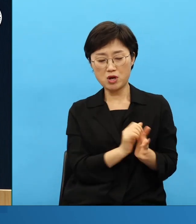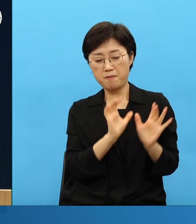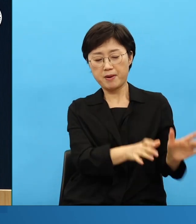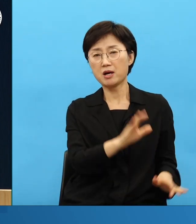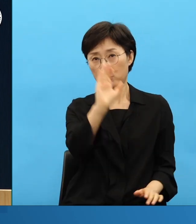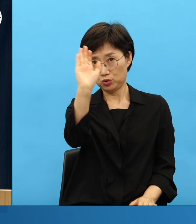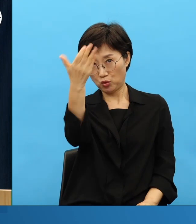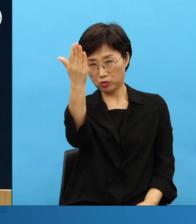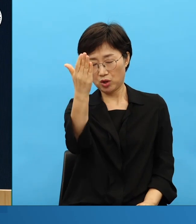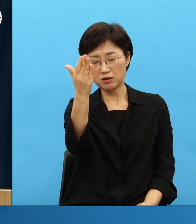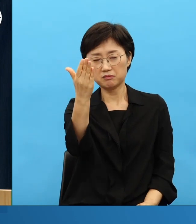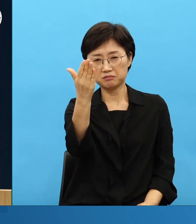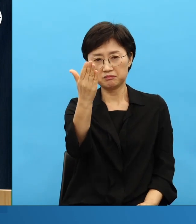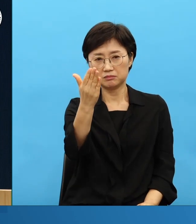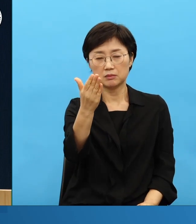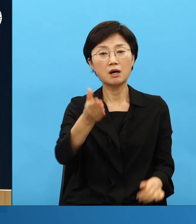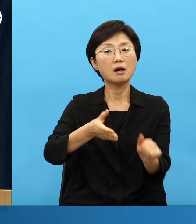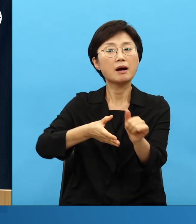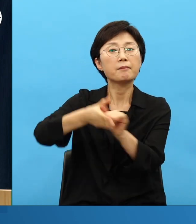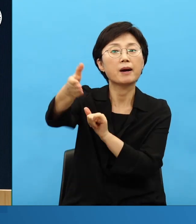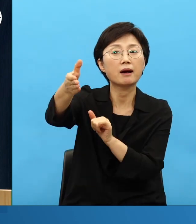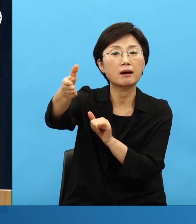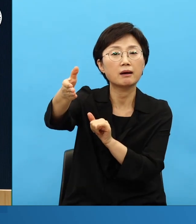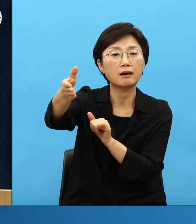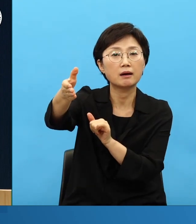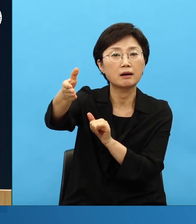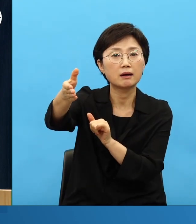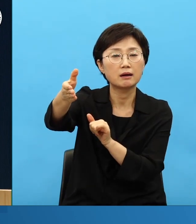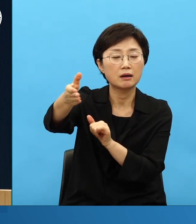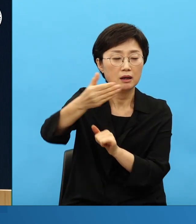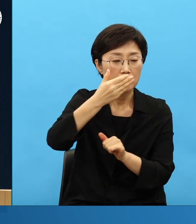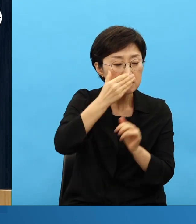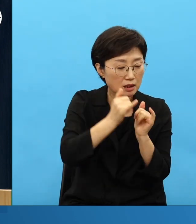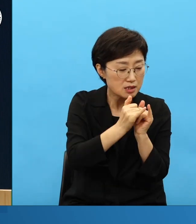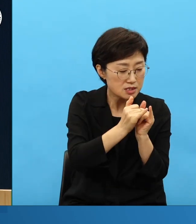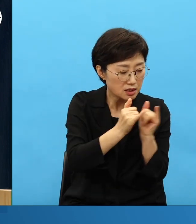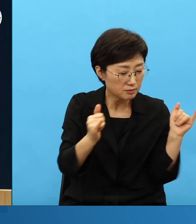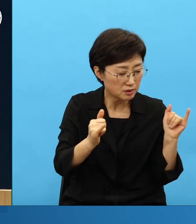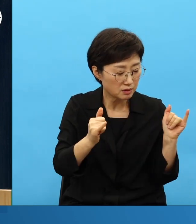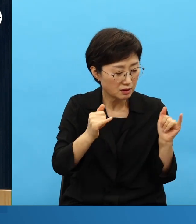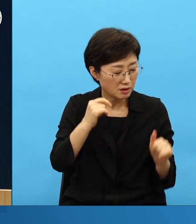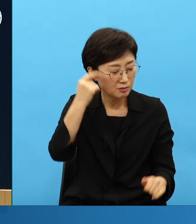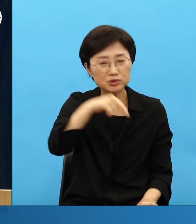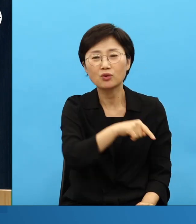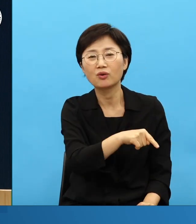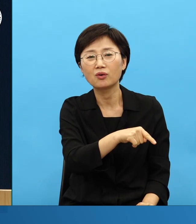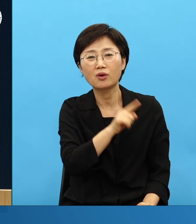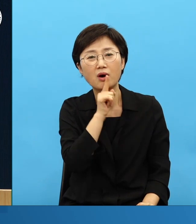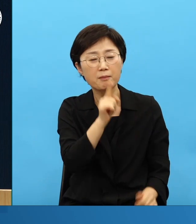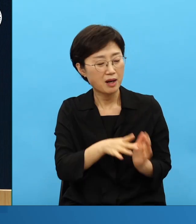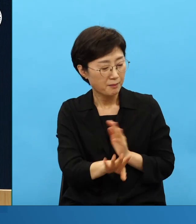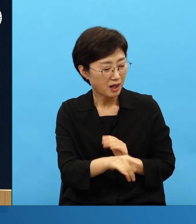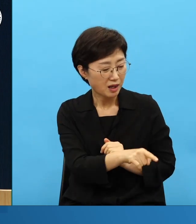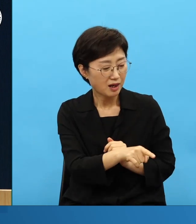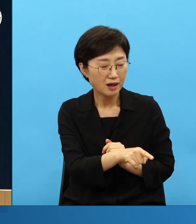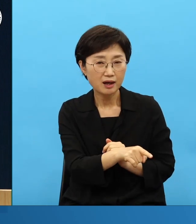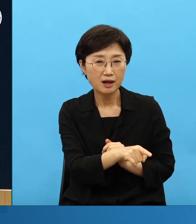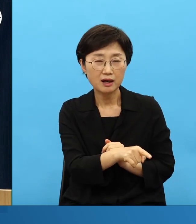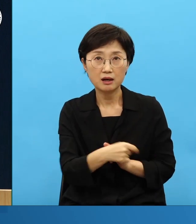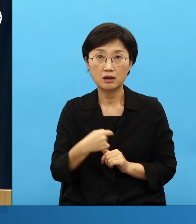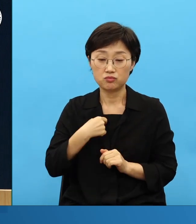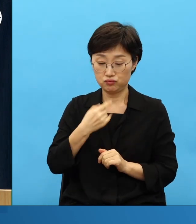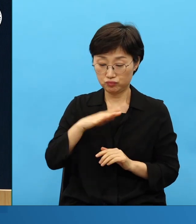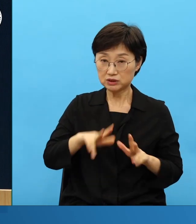be upon our hands and upon our children. 어마어마한 망언을요 확실하게 했습니다. 후대에게 그 피값을 돌려달라. They speak so